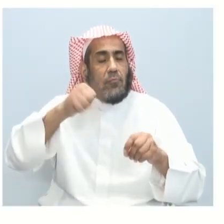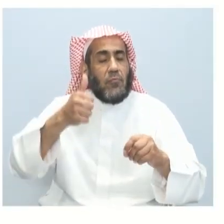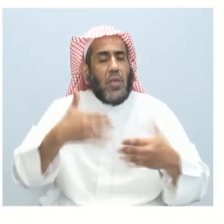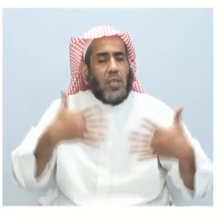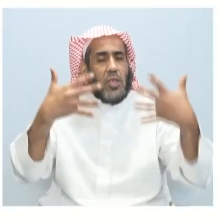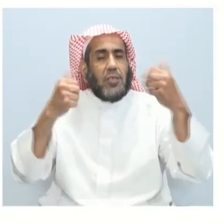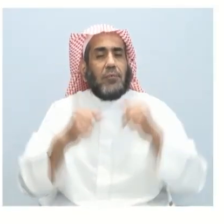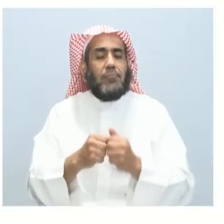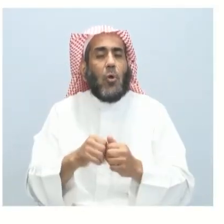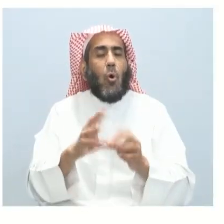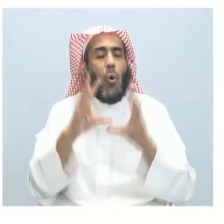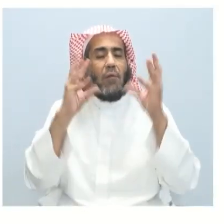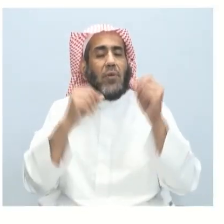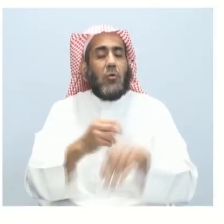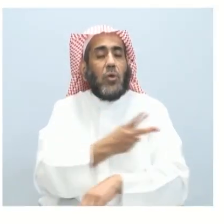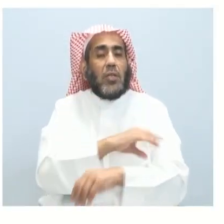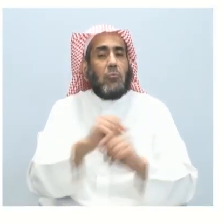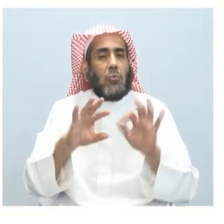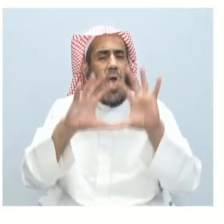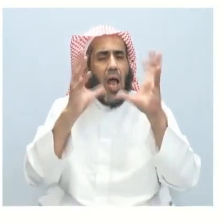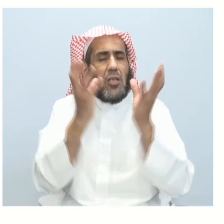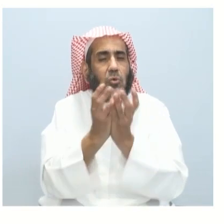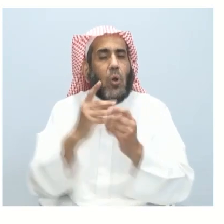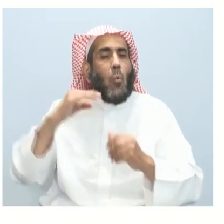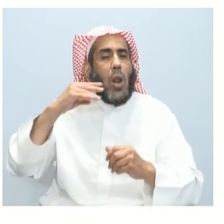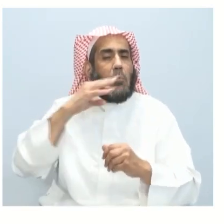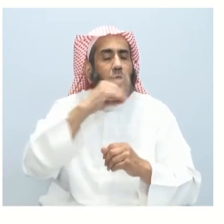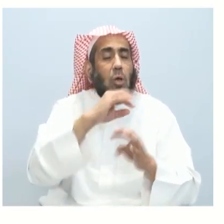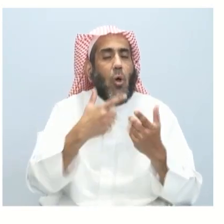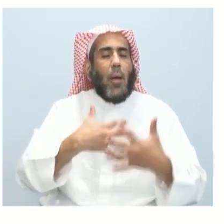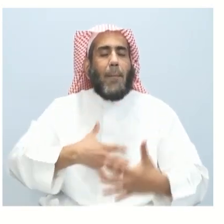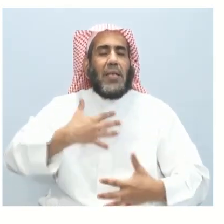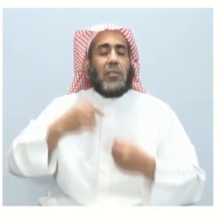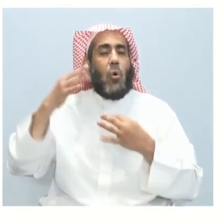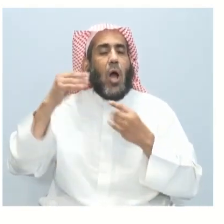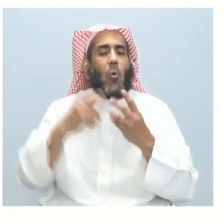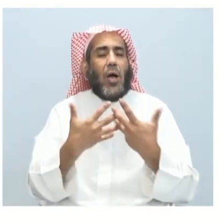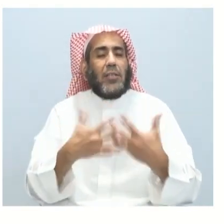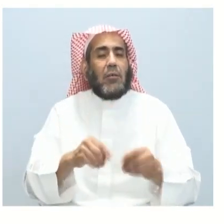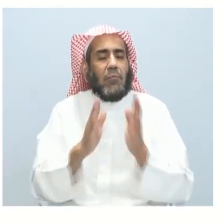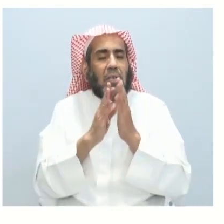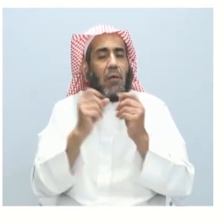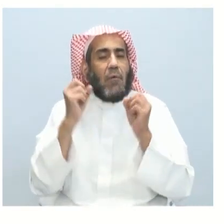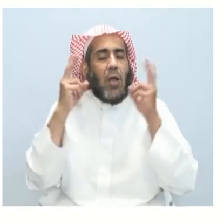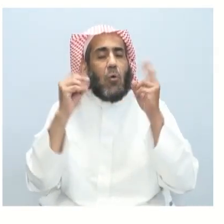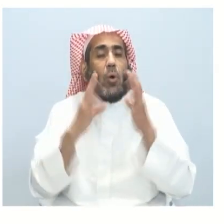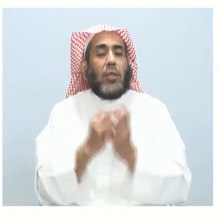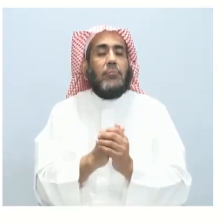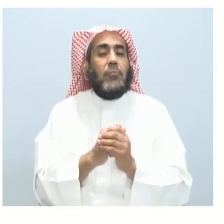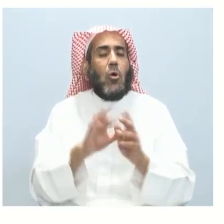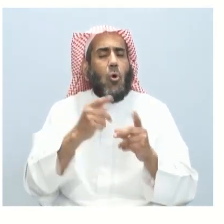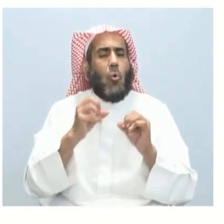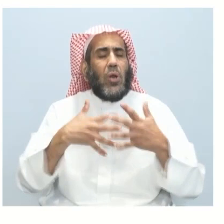بدايه الشعر هو فن يعتمد على الصوره والموسيقى ليوحي باحساس وخواطر واشياء لا يمكن تركيزها في افكار واضحه في النثر